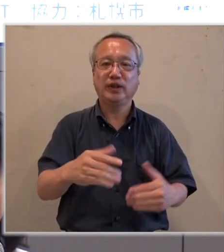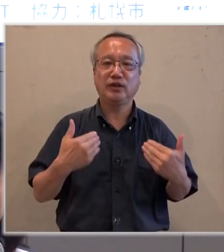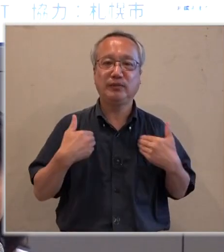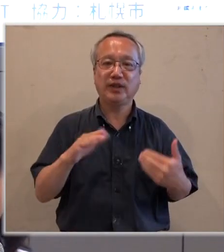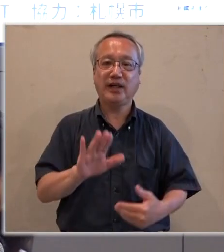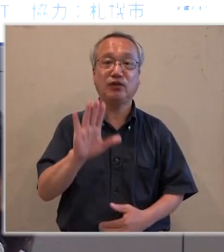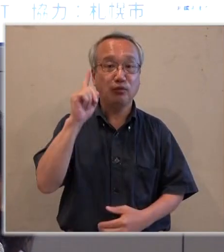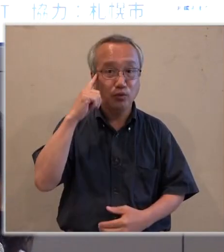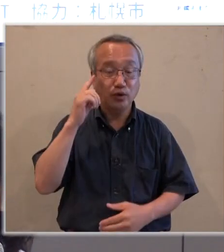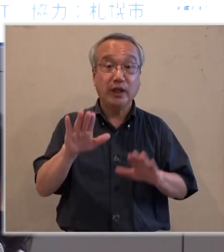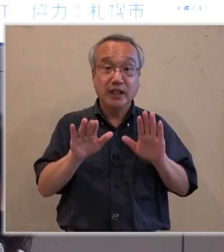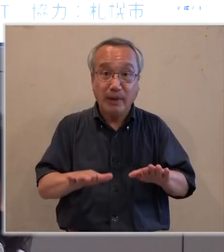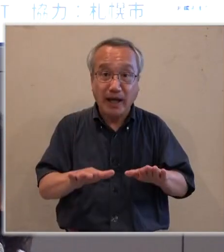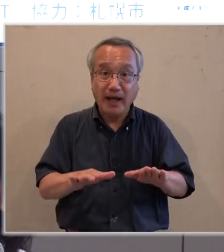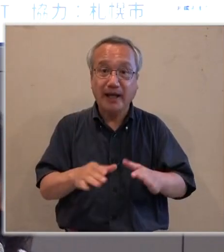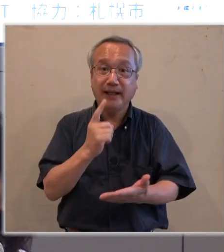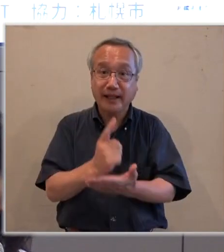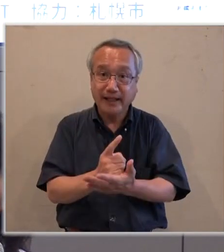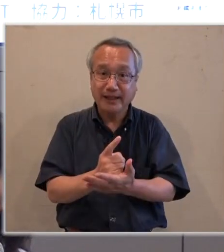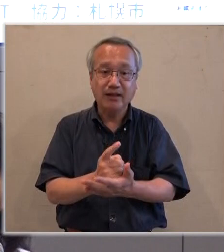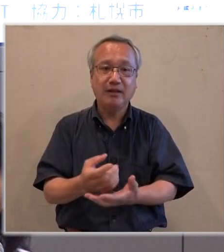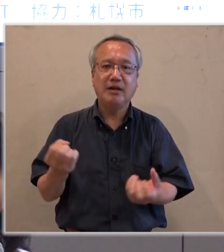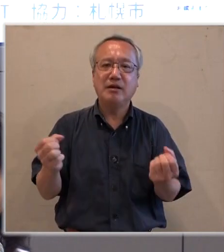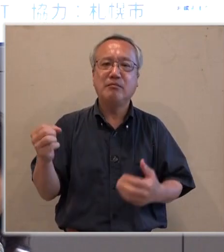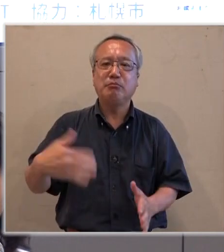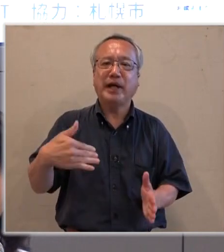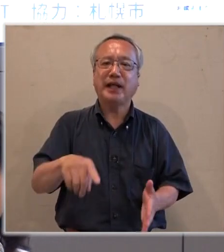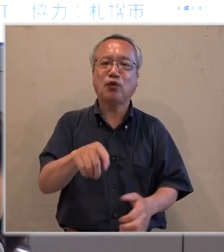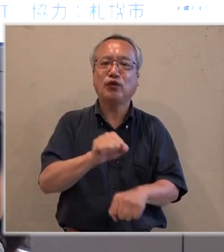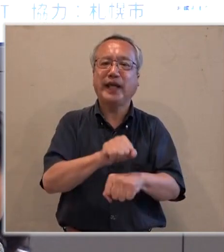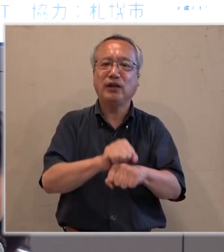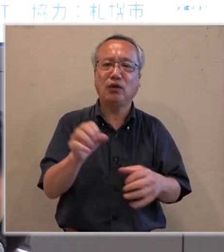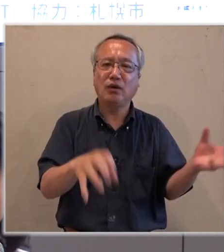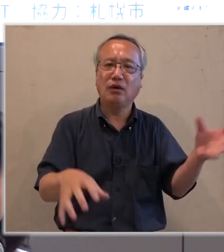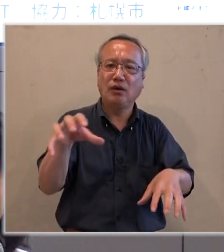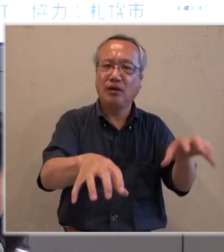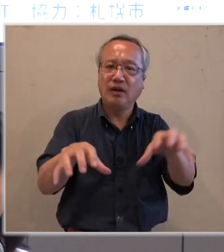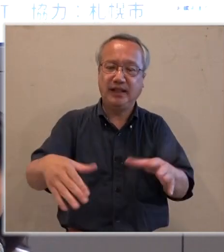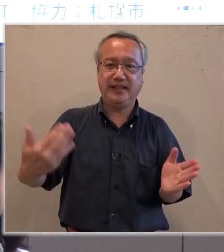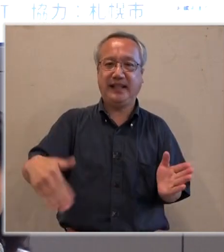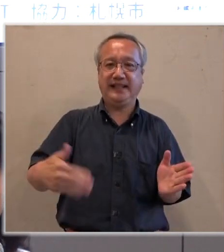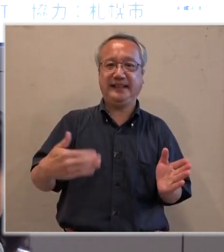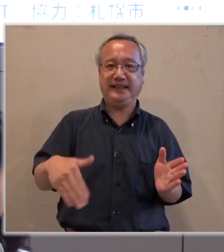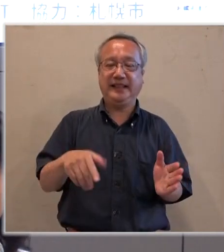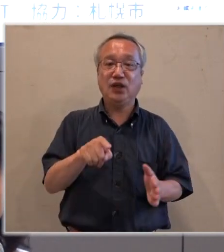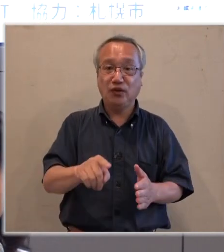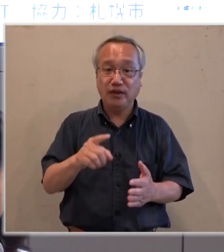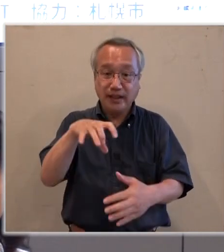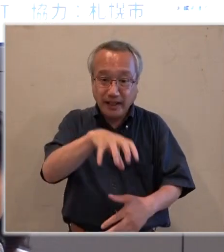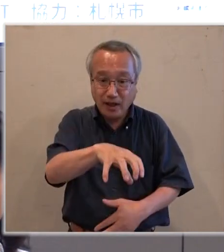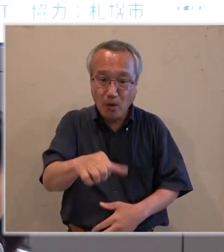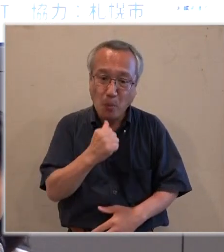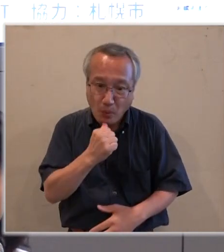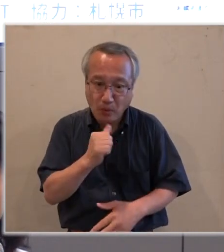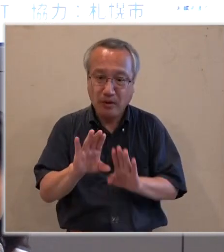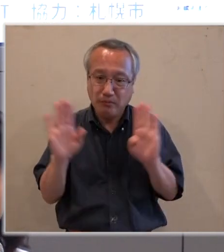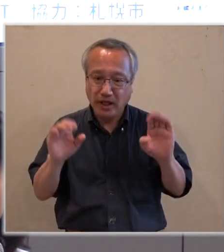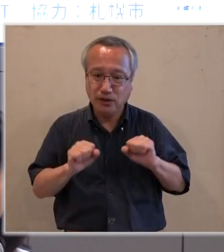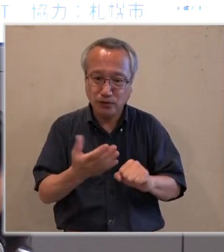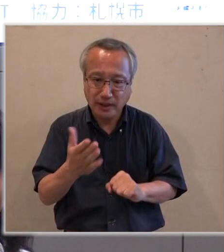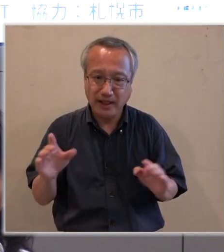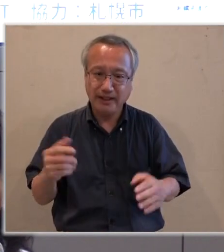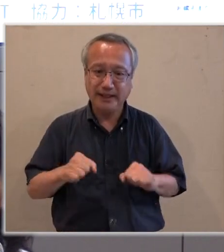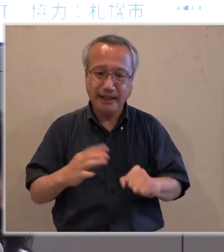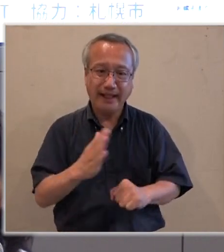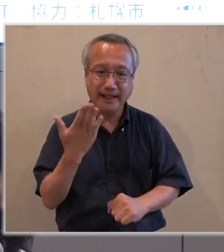で今の現状だとその材料が揃いきっていないのではないか、その中で、開催するかしないかっていうふうな話になってしまっているのではないかという